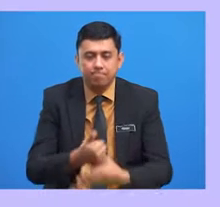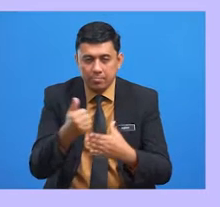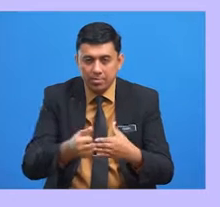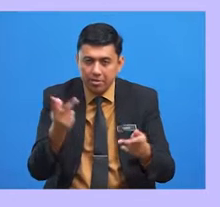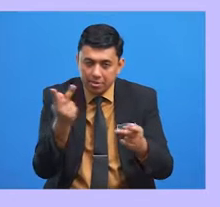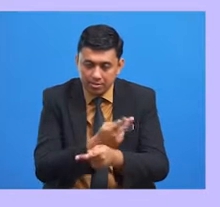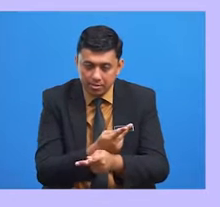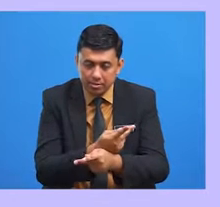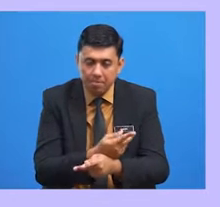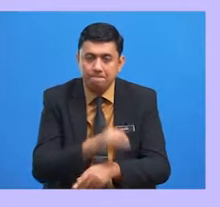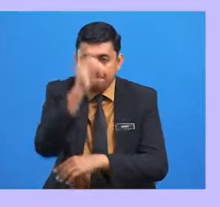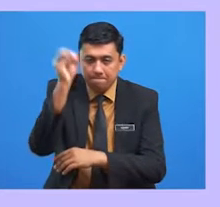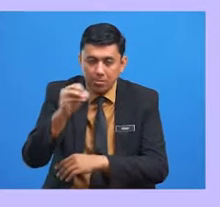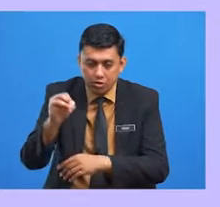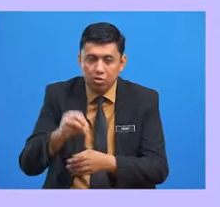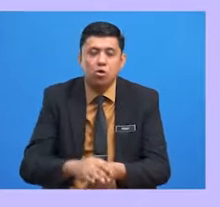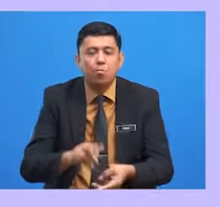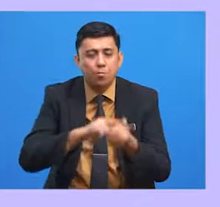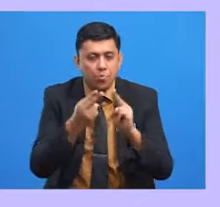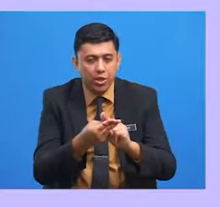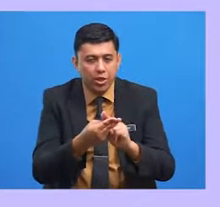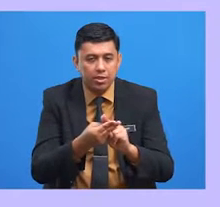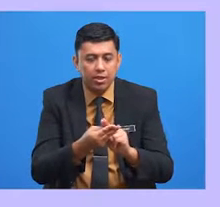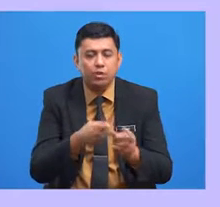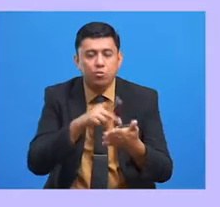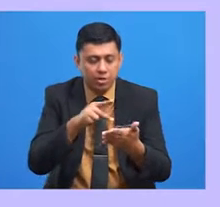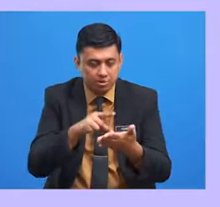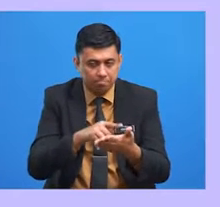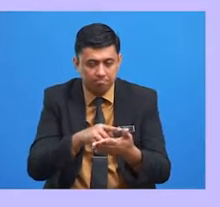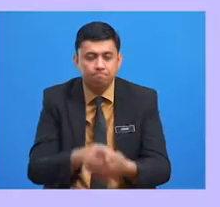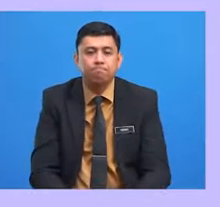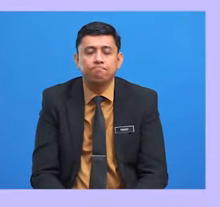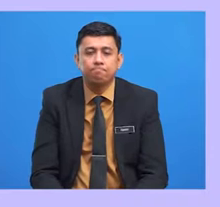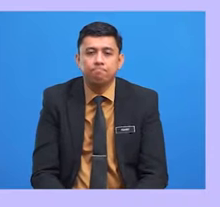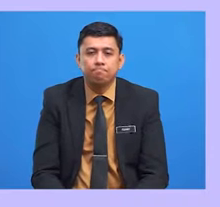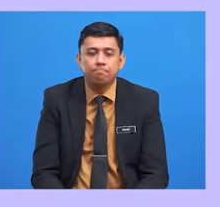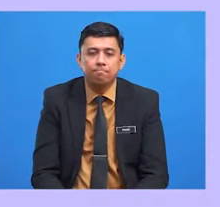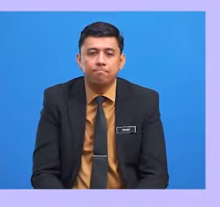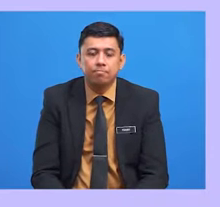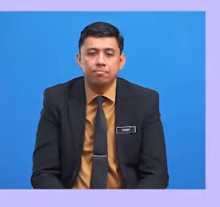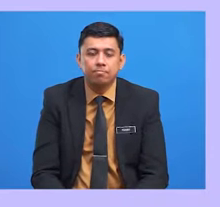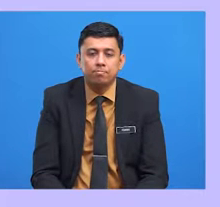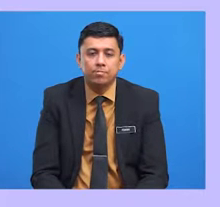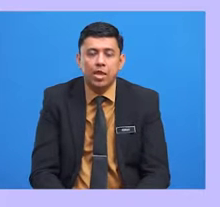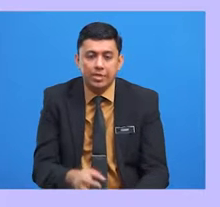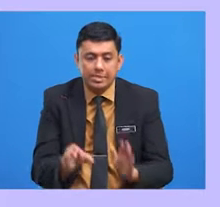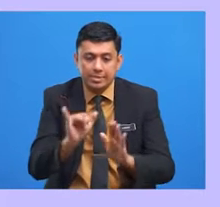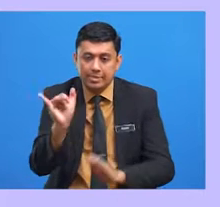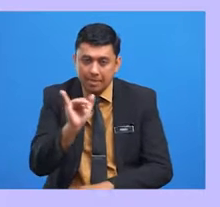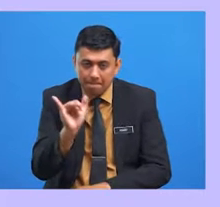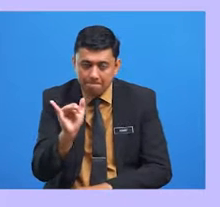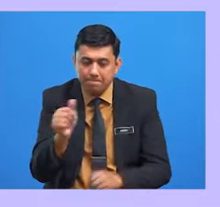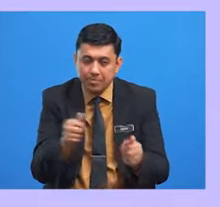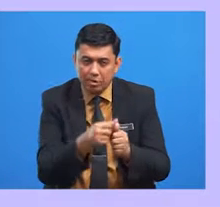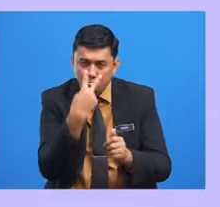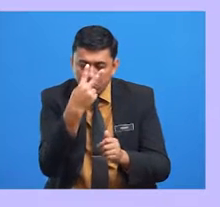sekali, peratus perubahan kuantiti bahagi peratus perubahan harga iaitu peratus perubahan kuantiti bahagi peratus perubahan